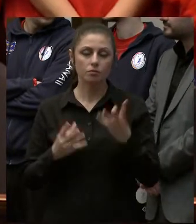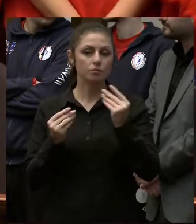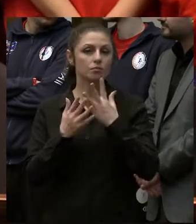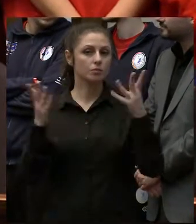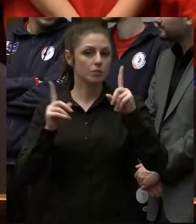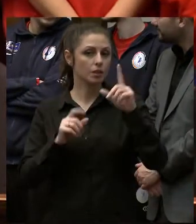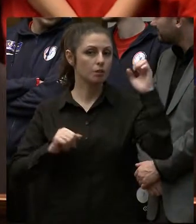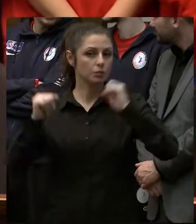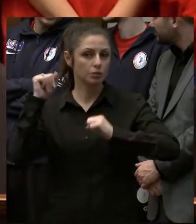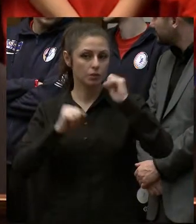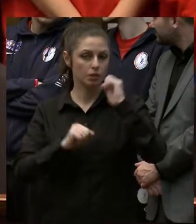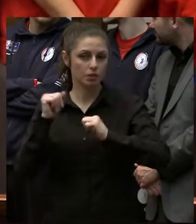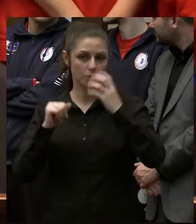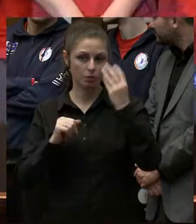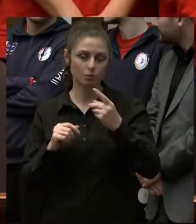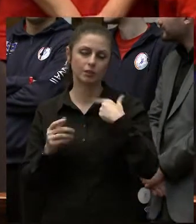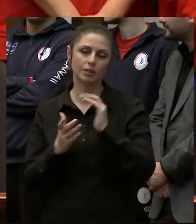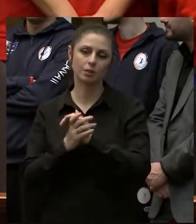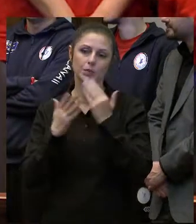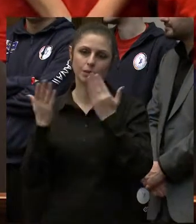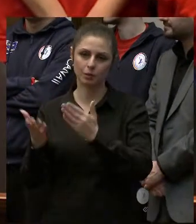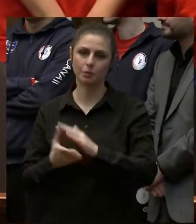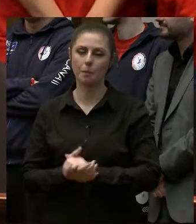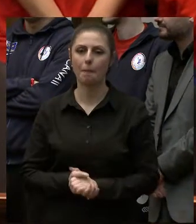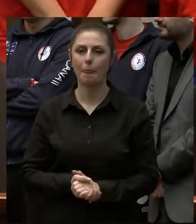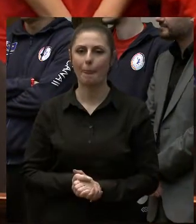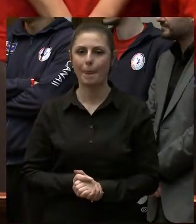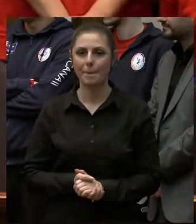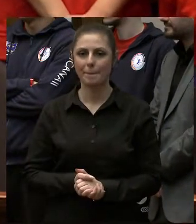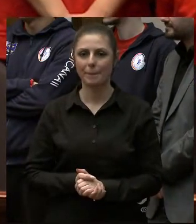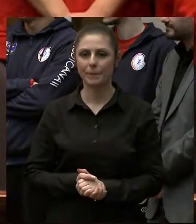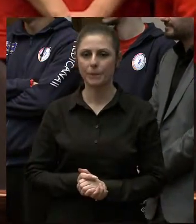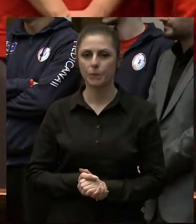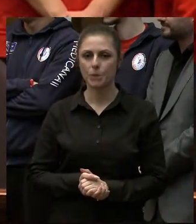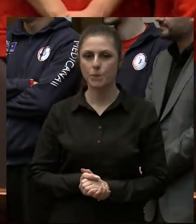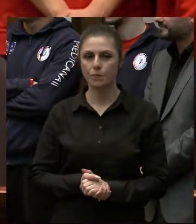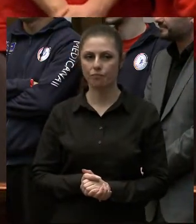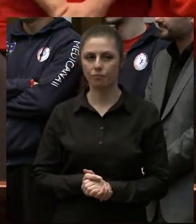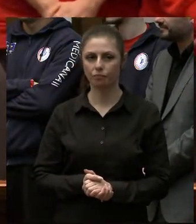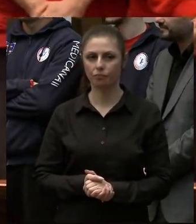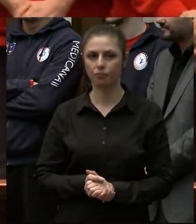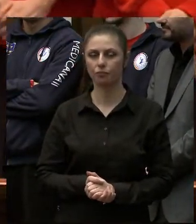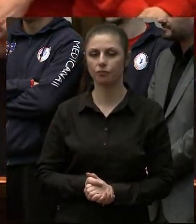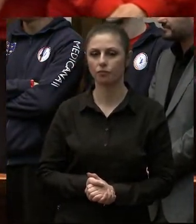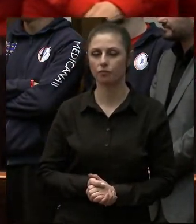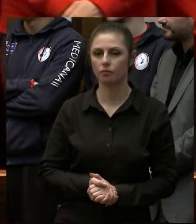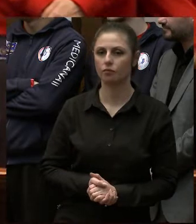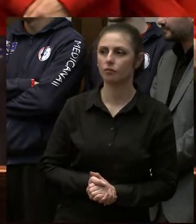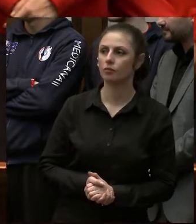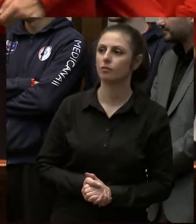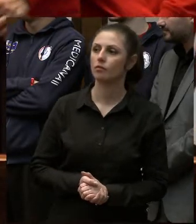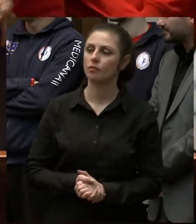mücadeleydi. Evet, heyecanınızı gördüm, onun için kutluyorum tekrar size. Şahsım ve Büyükçekmece halkı ve milletçi adına sağ olasınız. Bu